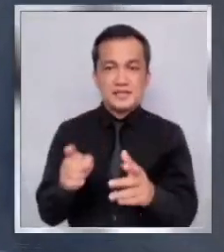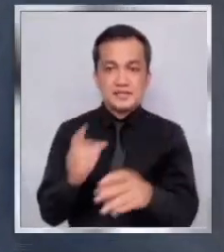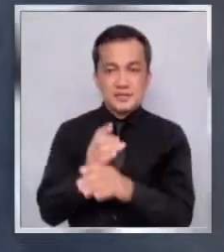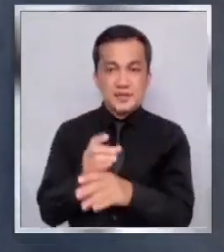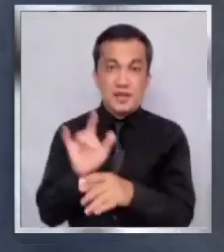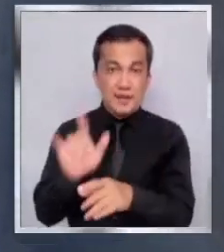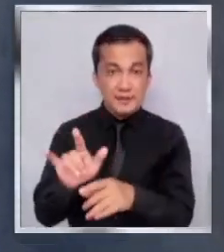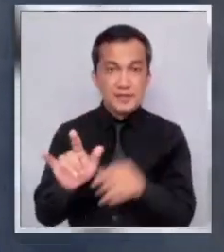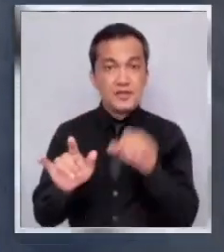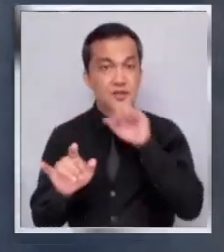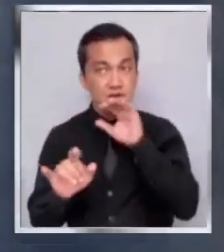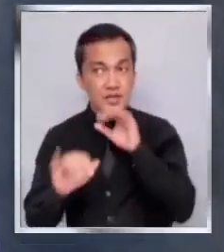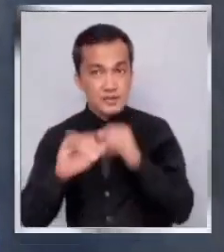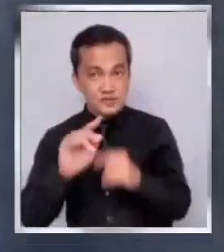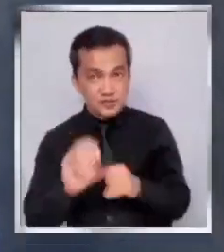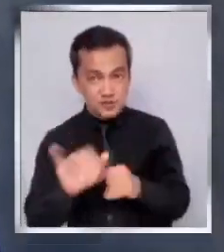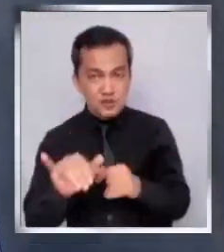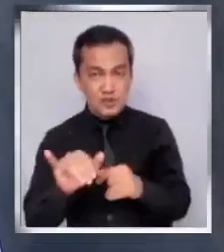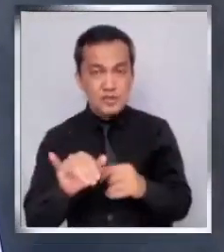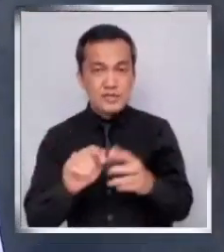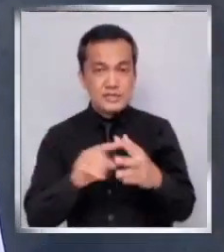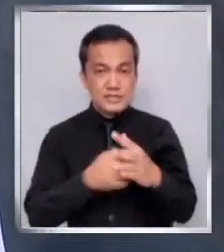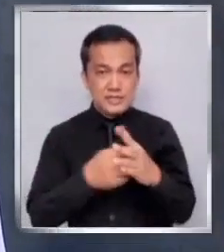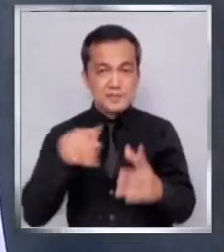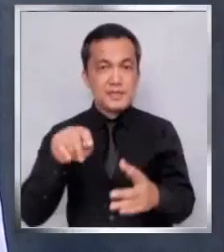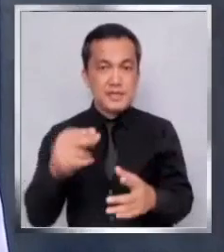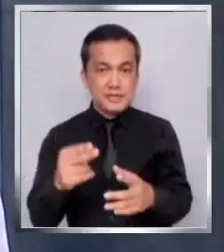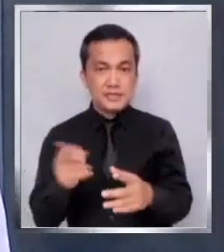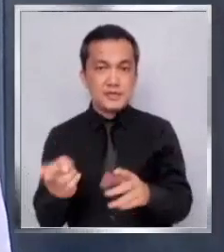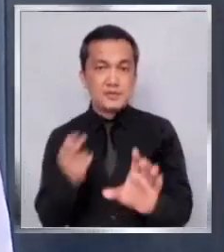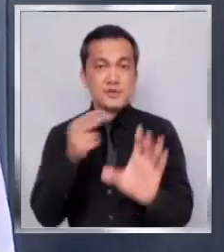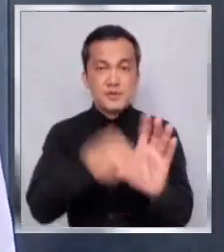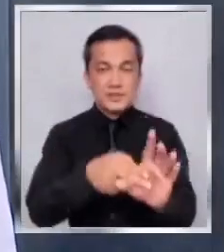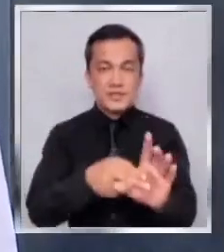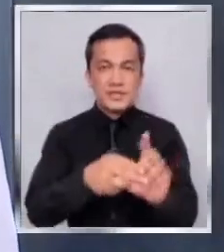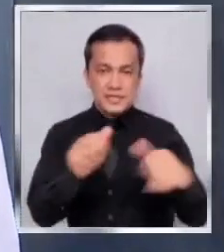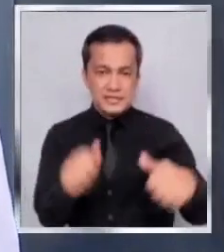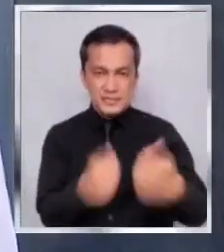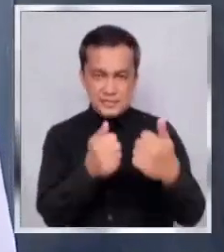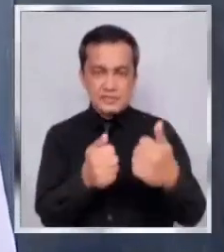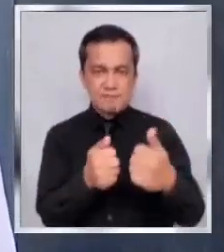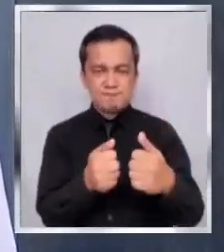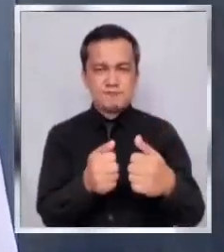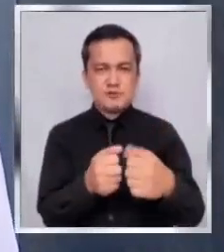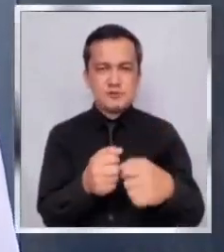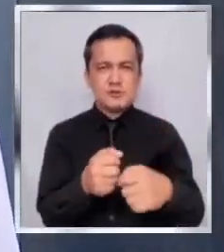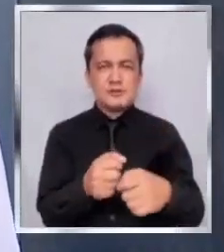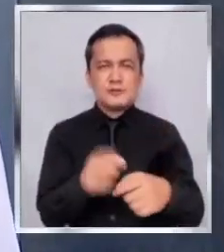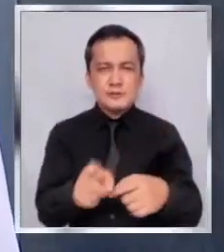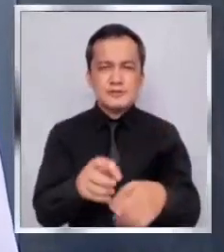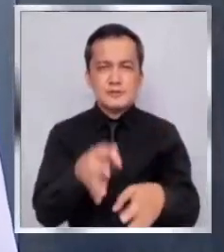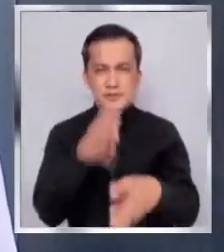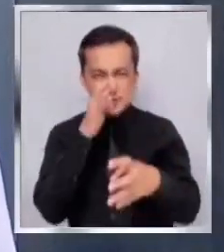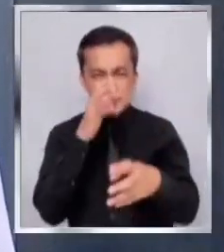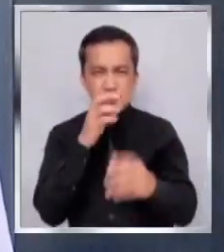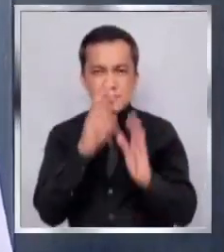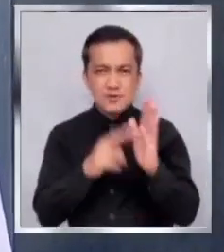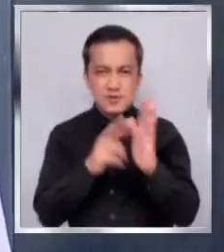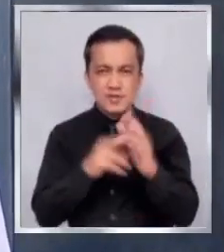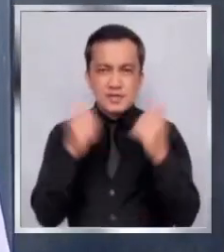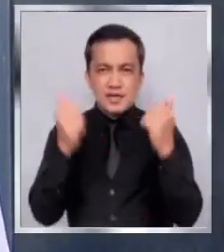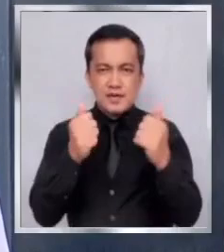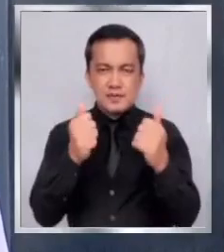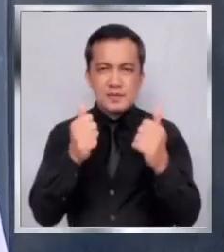Lola Joy sa Startup PH, sasabak naman siya sa isang challenging and intense role sa anniversary episode ng Magpakailanman